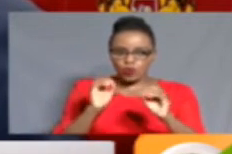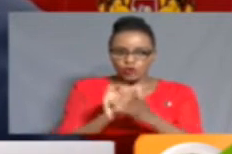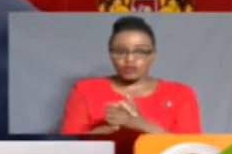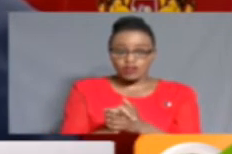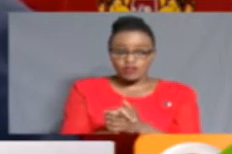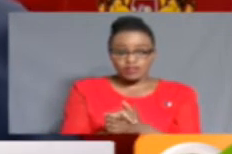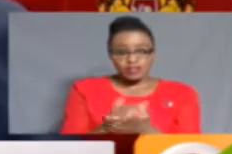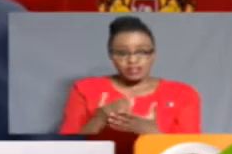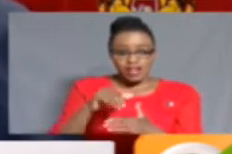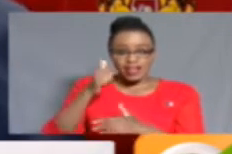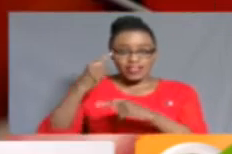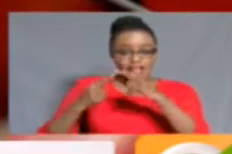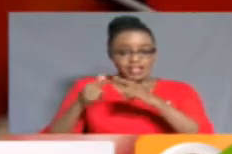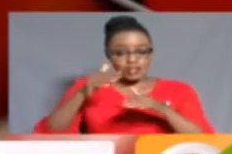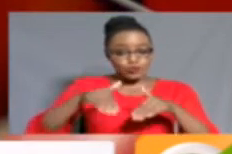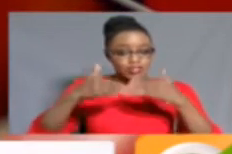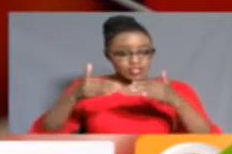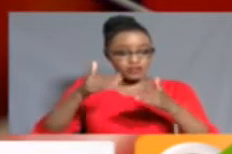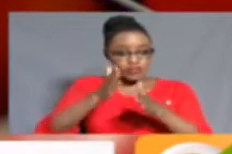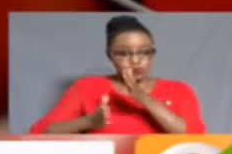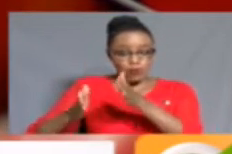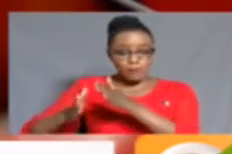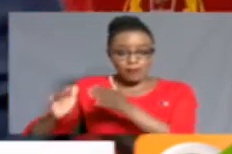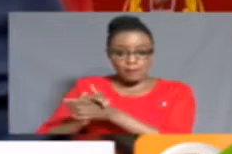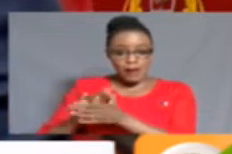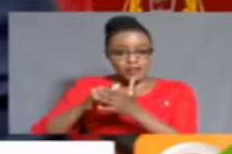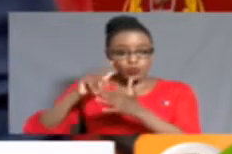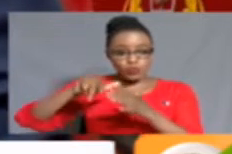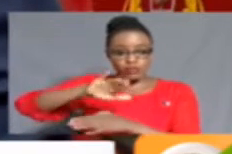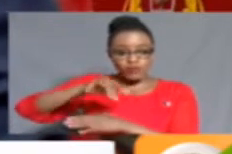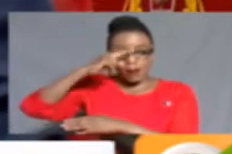We give them another year to prepare. What remains now is a